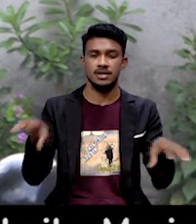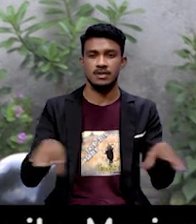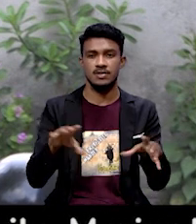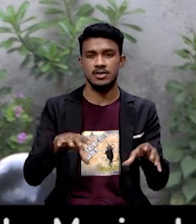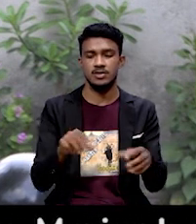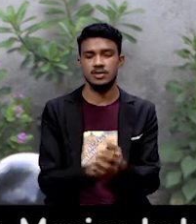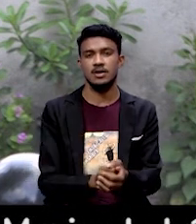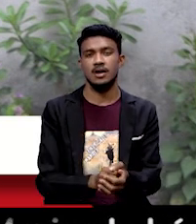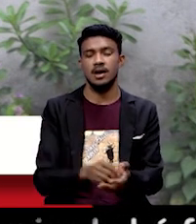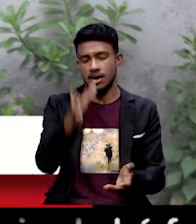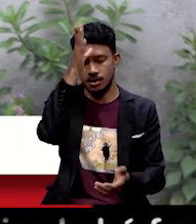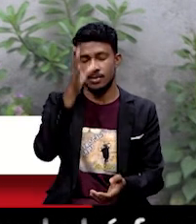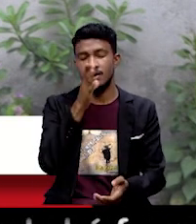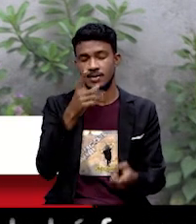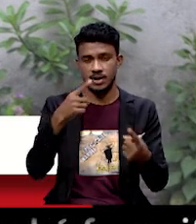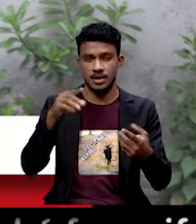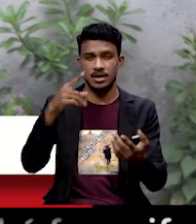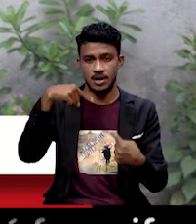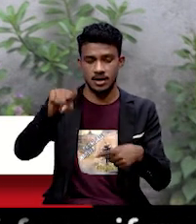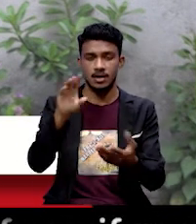apa ke dua